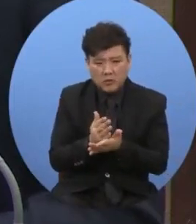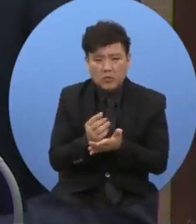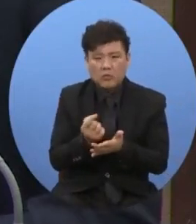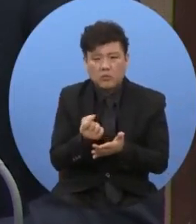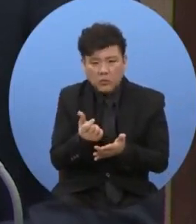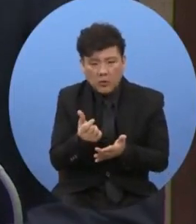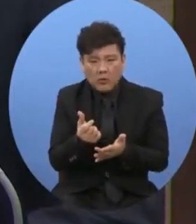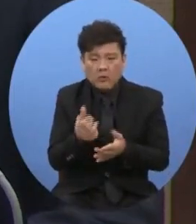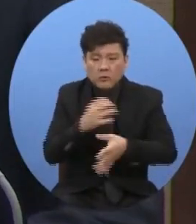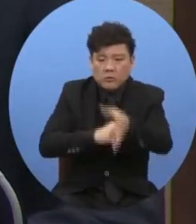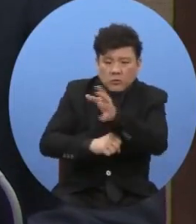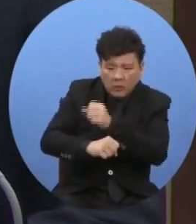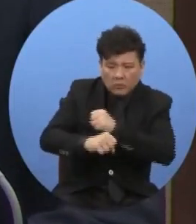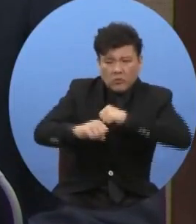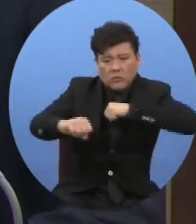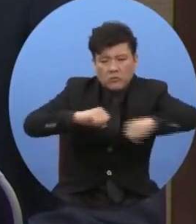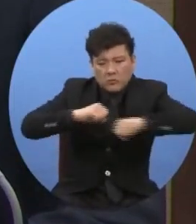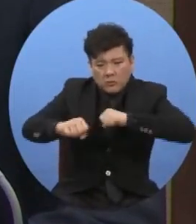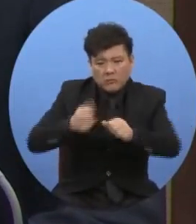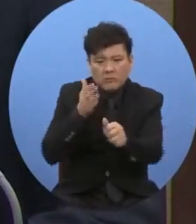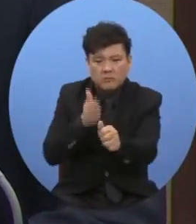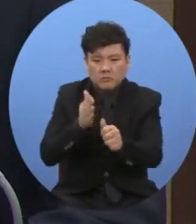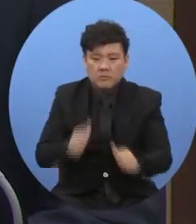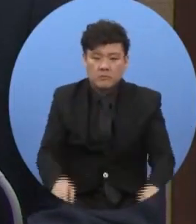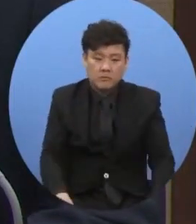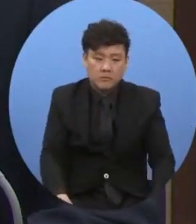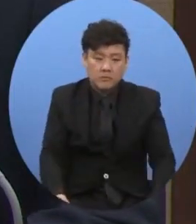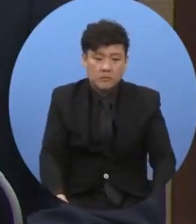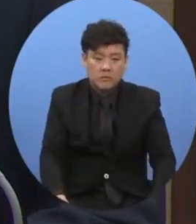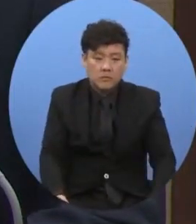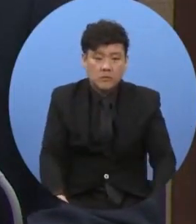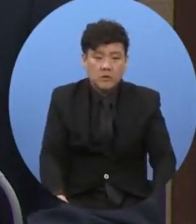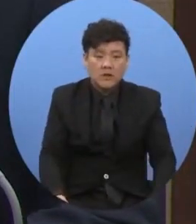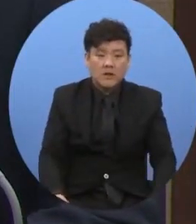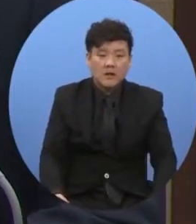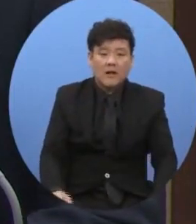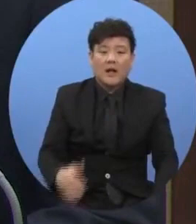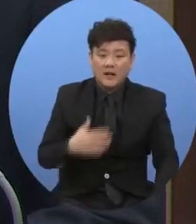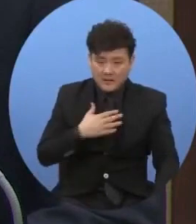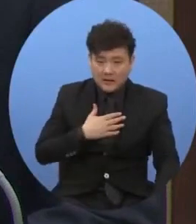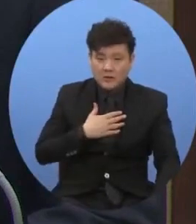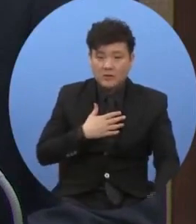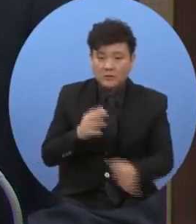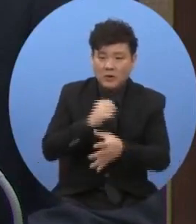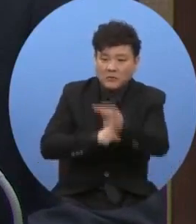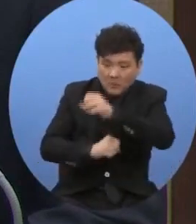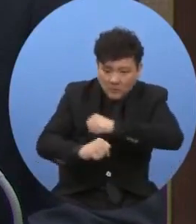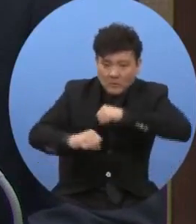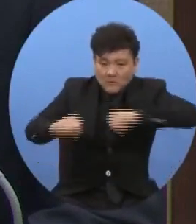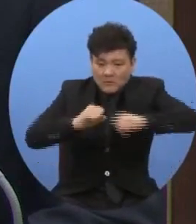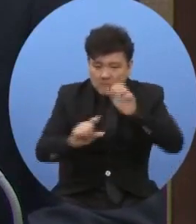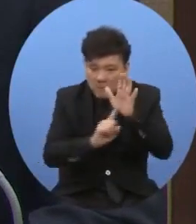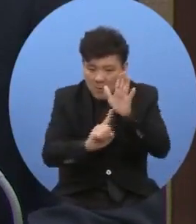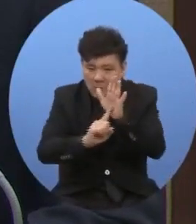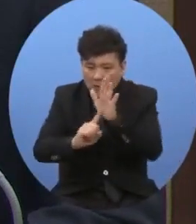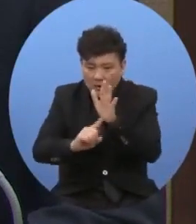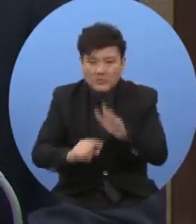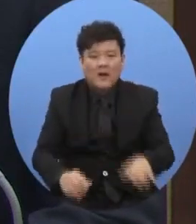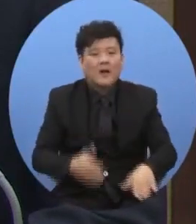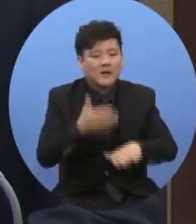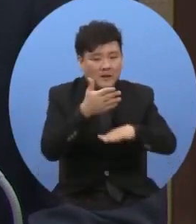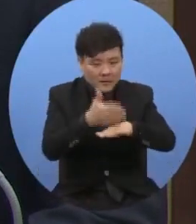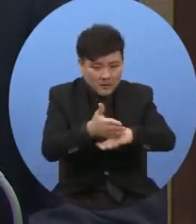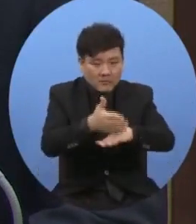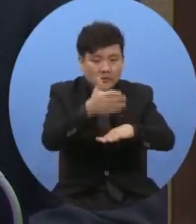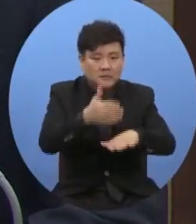관점으로 적극적인 좀 행동을 좀 부탁드리겠습니다. 예, 그러면 더 적극적으로 세일즈 하겠습니다. 네, 알겠습니다. 장시간 고생 많으셨습니다.